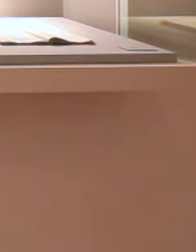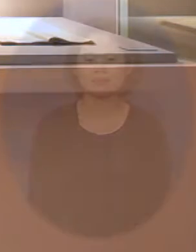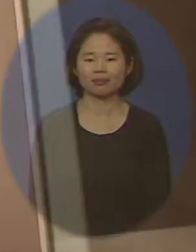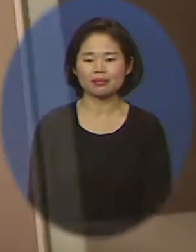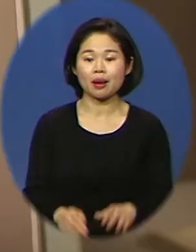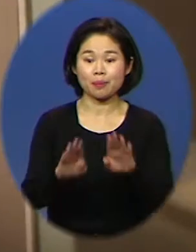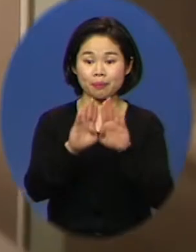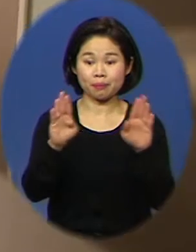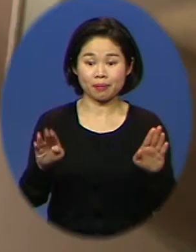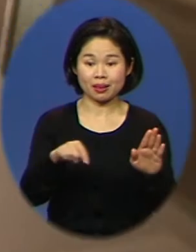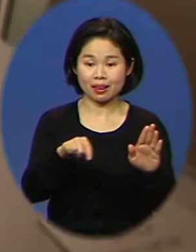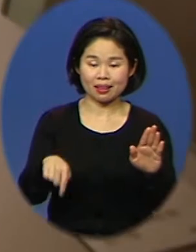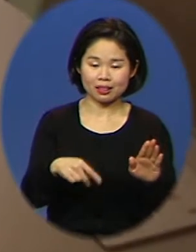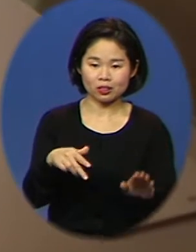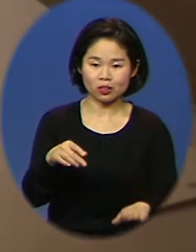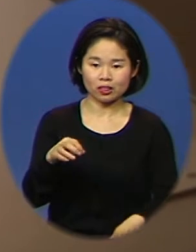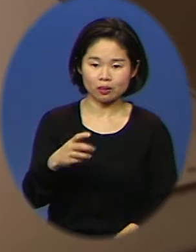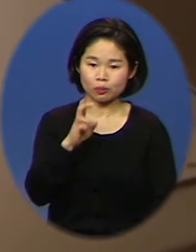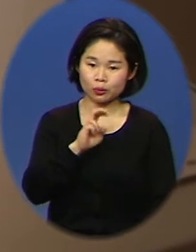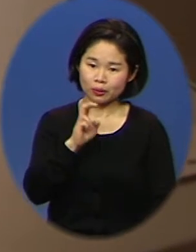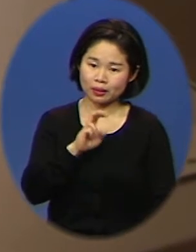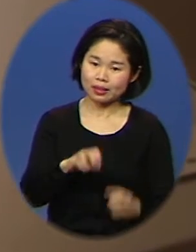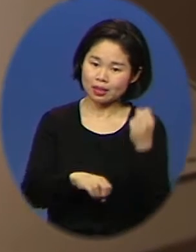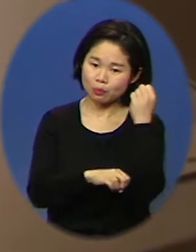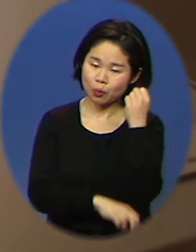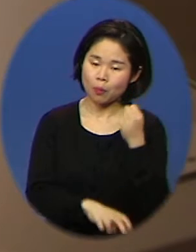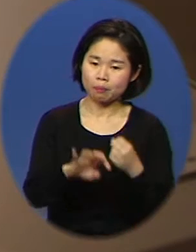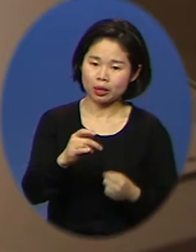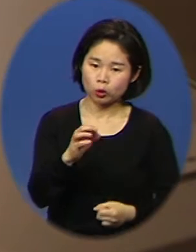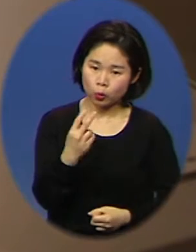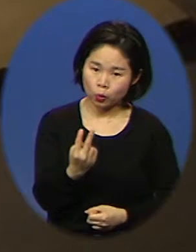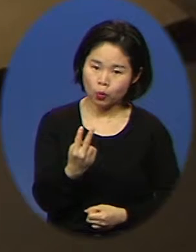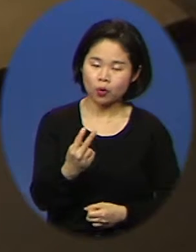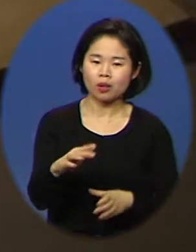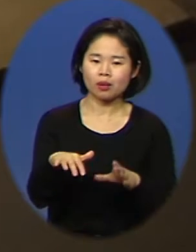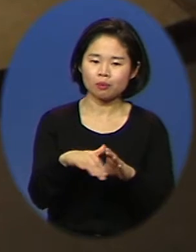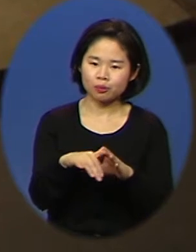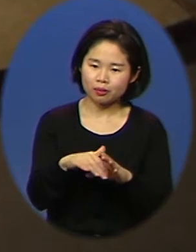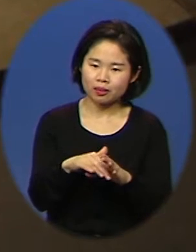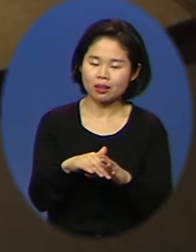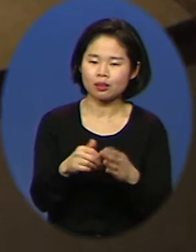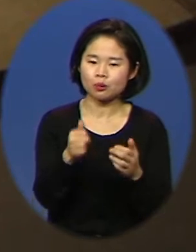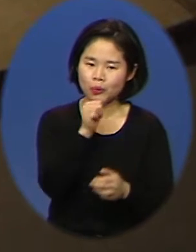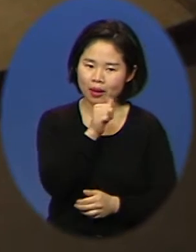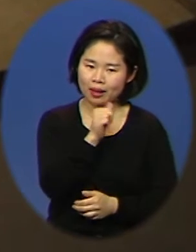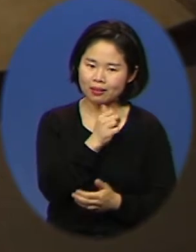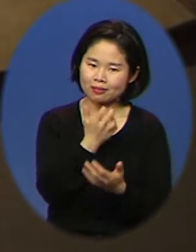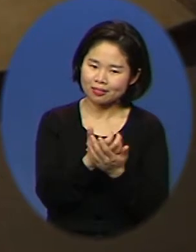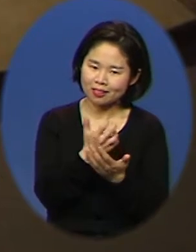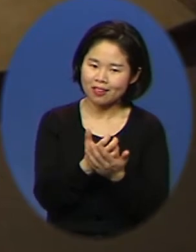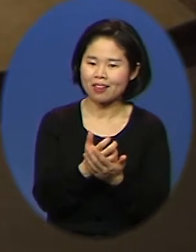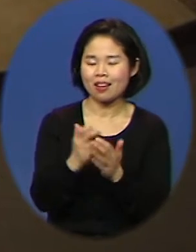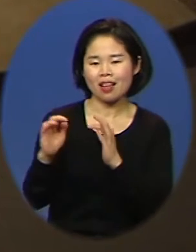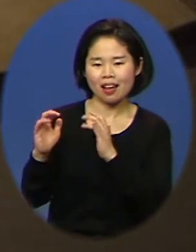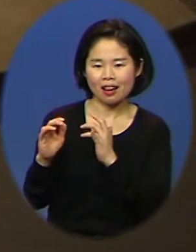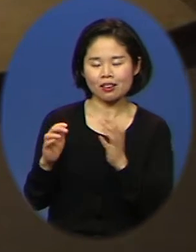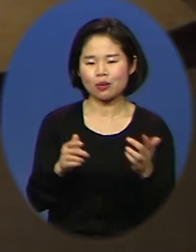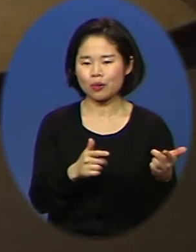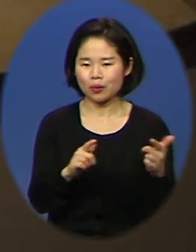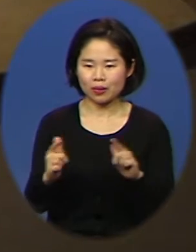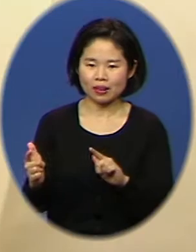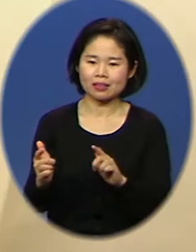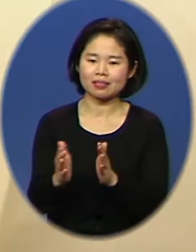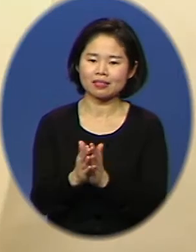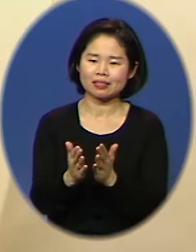박물관 안에는 정읍 소리에 기반이 된 민요와 문학 작품을 소개하는 고문서와 악기, 서책 등 소중한 유물들이